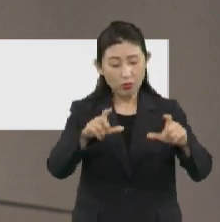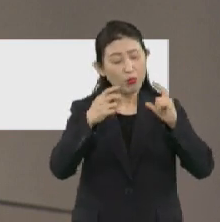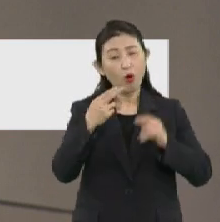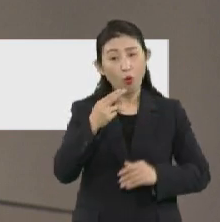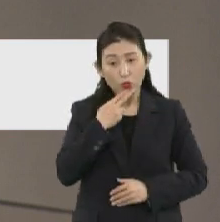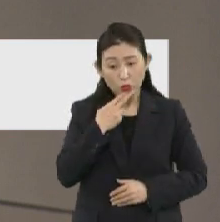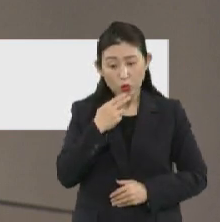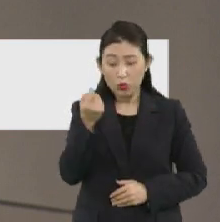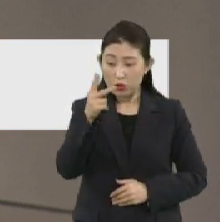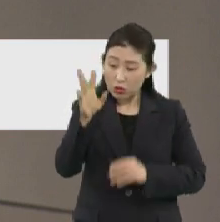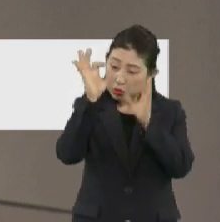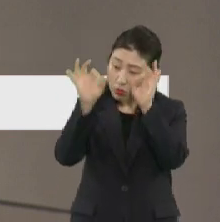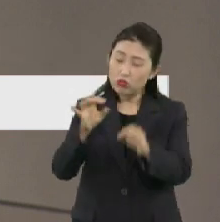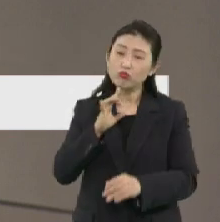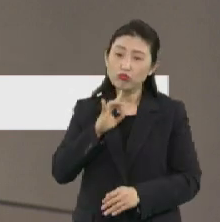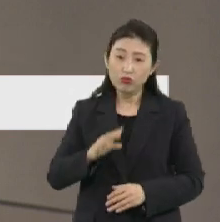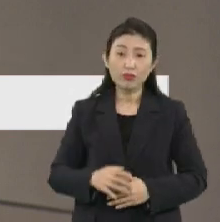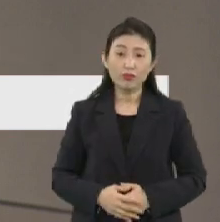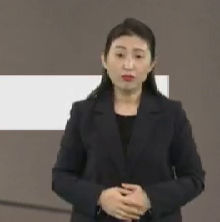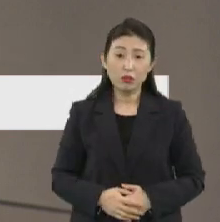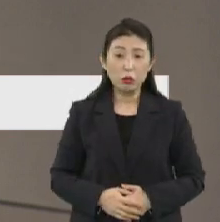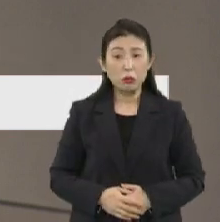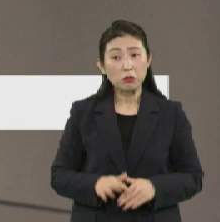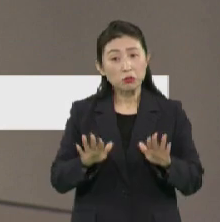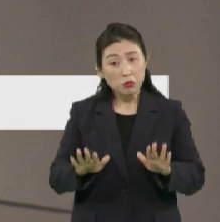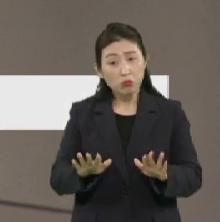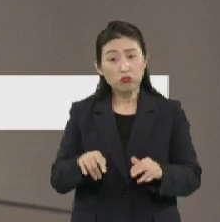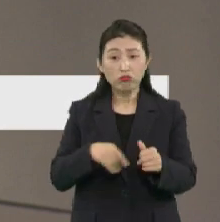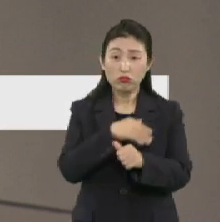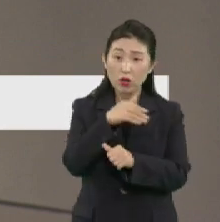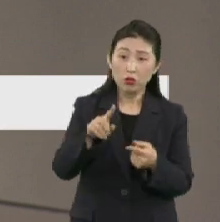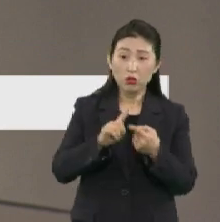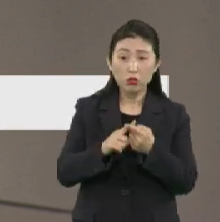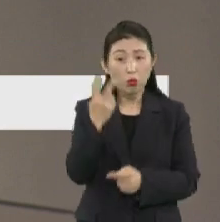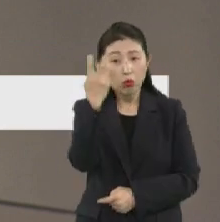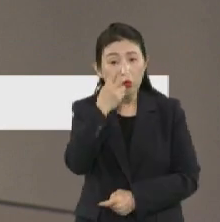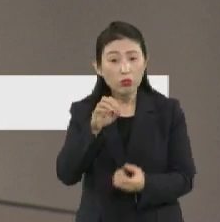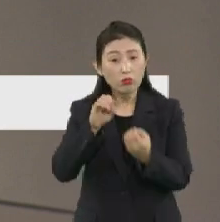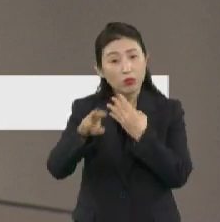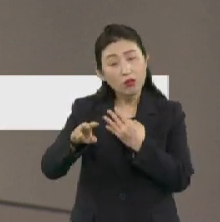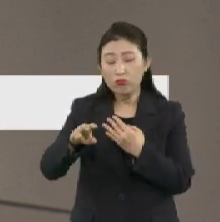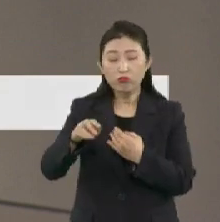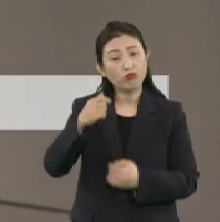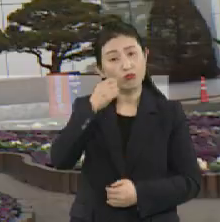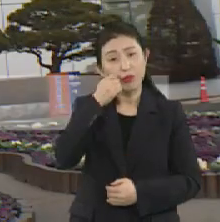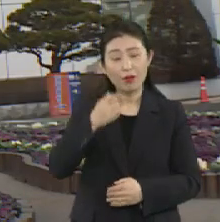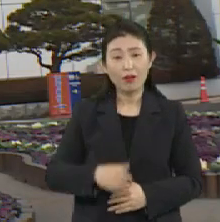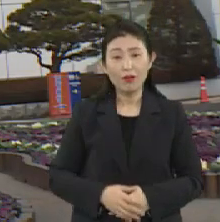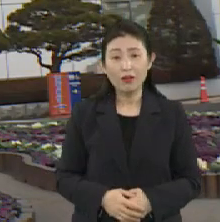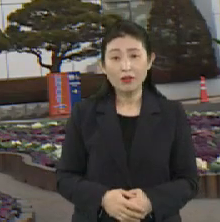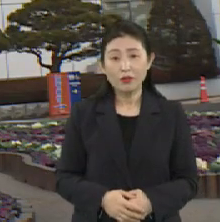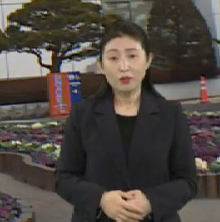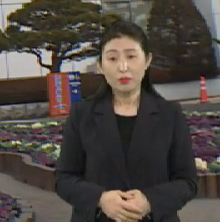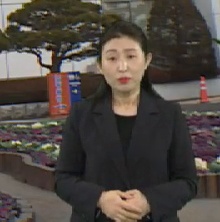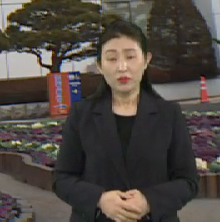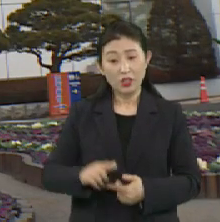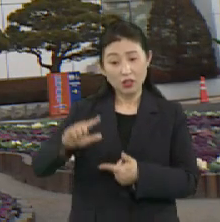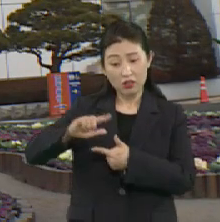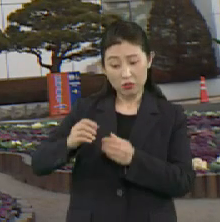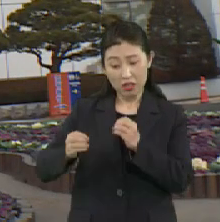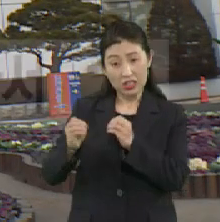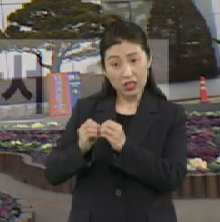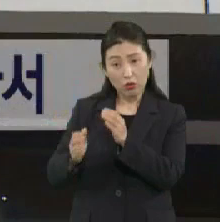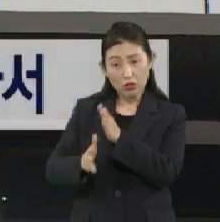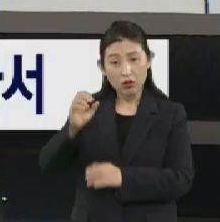이게 나온 게 없기 때문에 뭐 저희 쪽에서는 그에 대해서 뭐 검토나 뭐 답변 드릴 게 사실 없습니다. 이런 가운데 경남